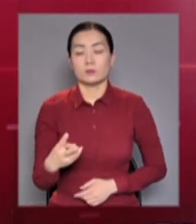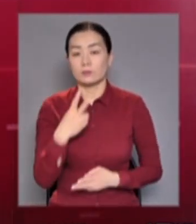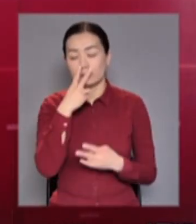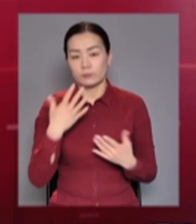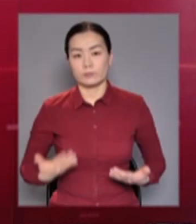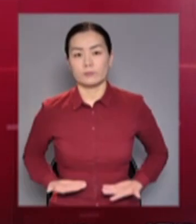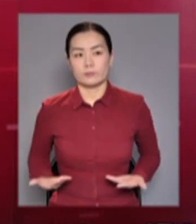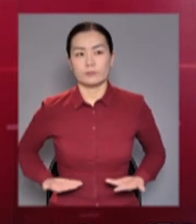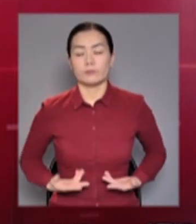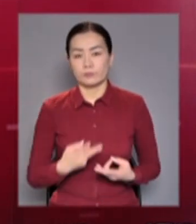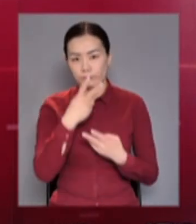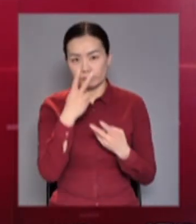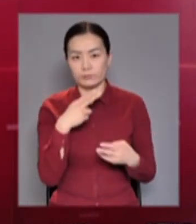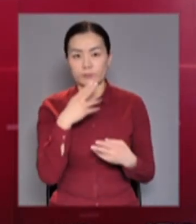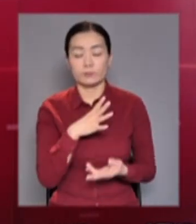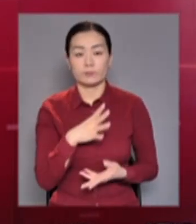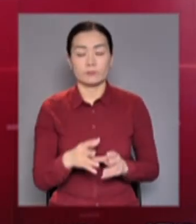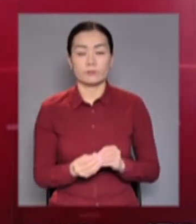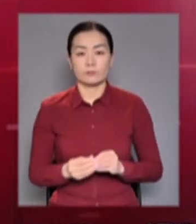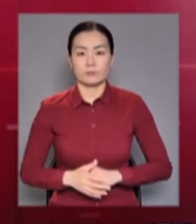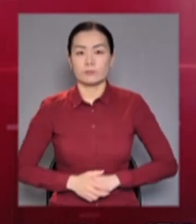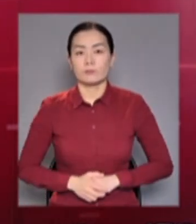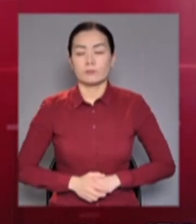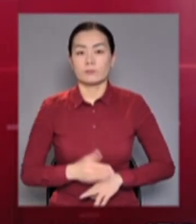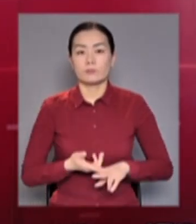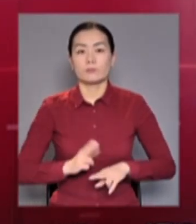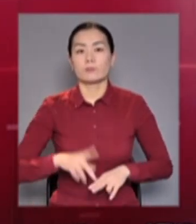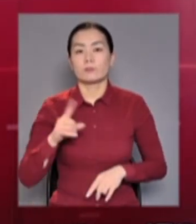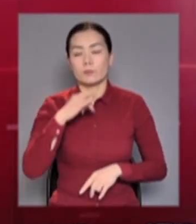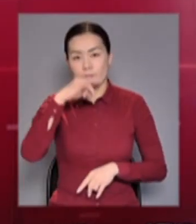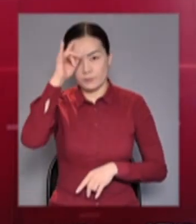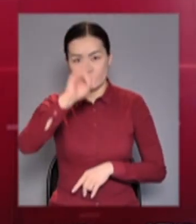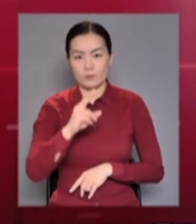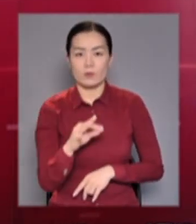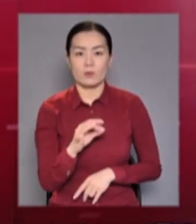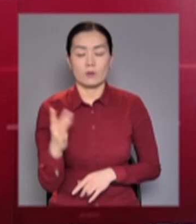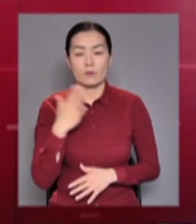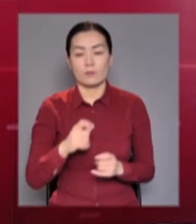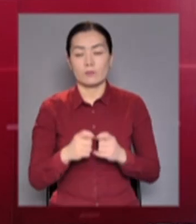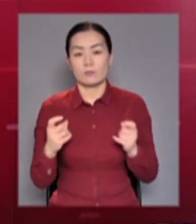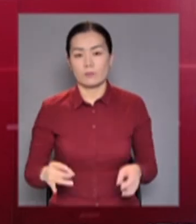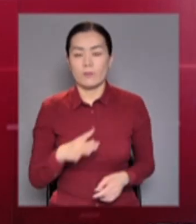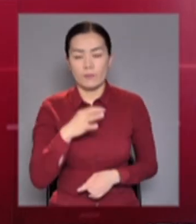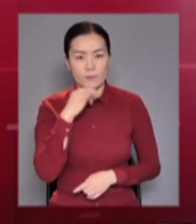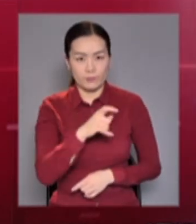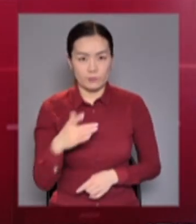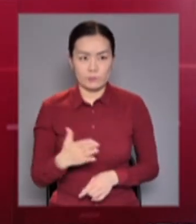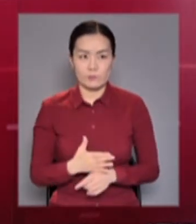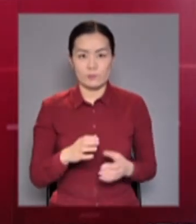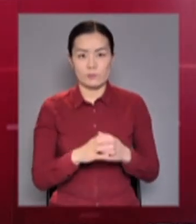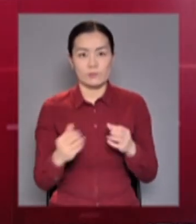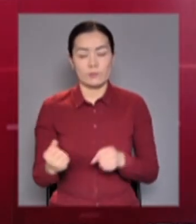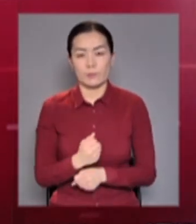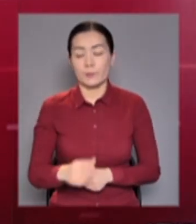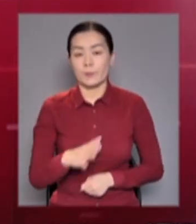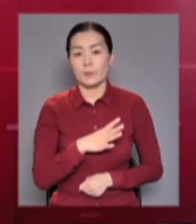түрлү трюктар жасап жүрдү кой, үстүнө ак майка менен трико кийип. Кийин казакий рекетир фильми чыгып рекет болгондор да аз эмес. Топ-топ болуп